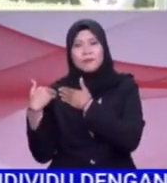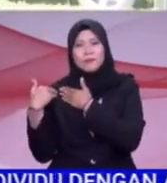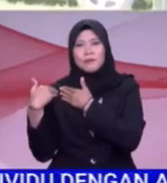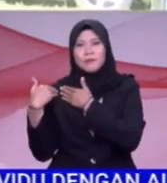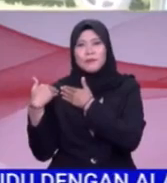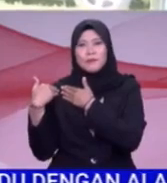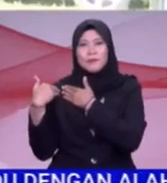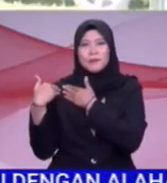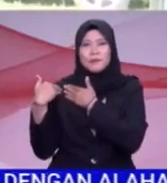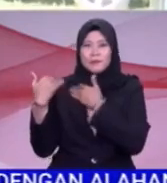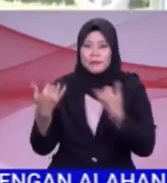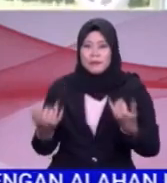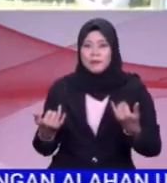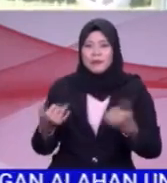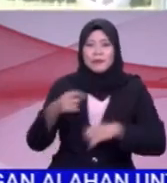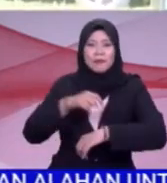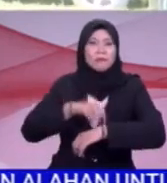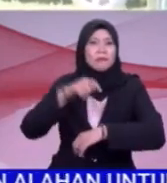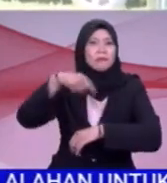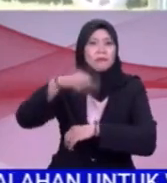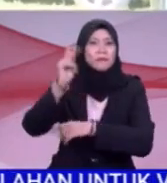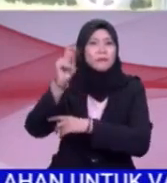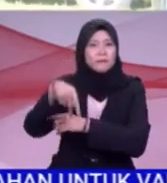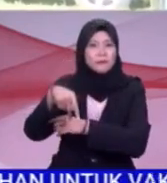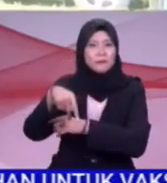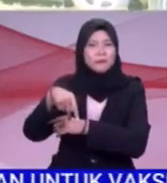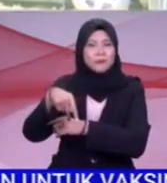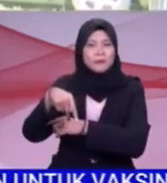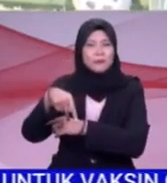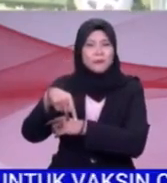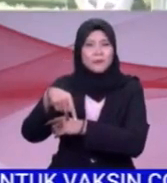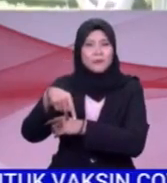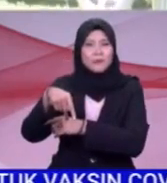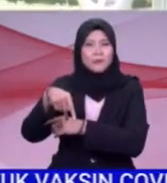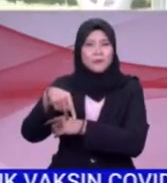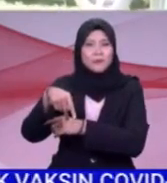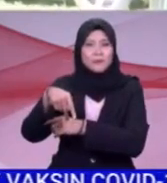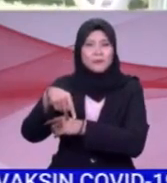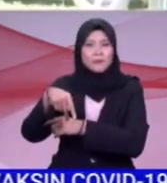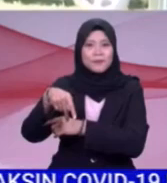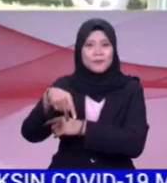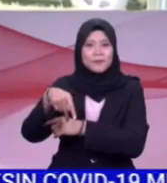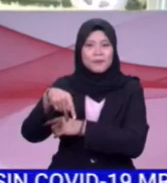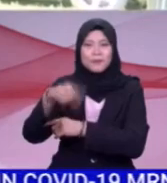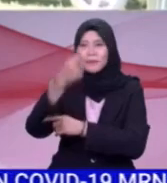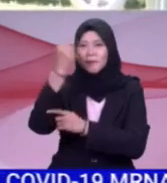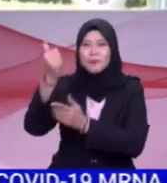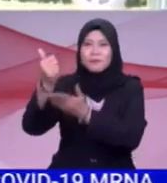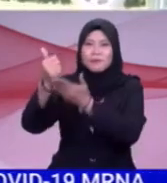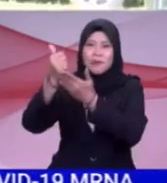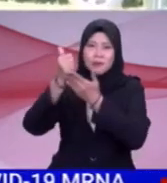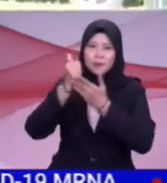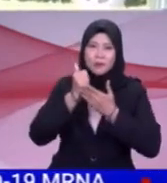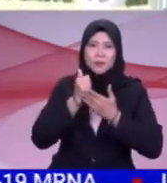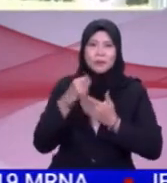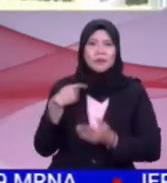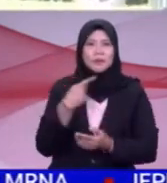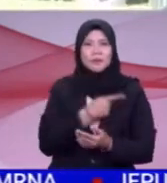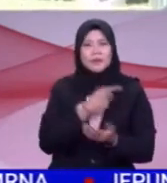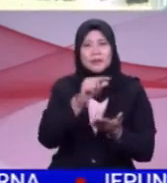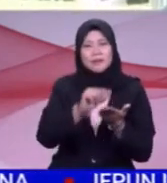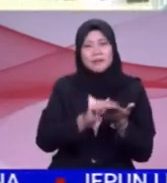di masa musim PKP, agar membantu kami yang